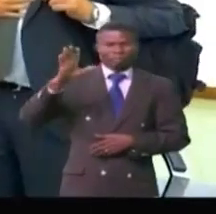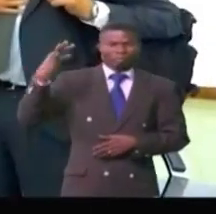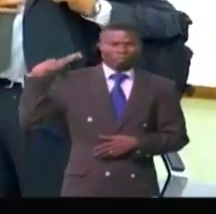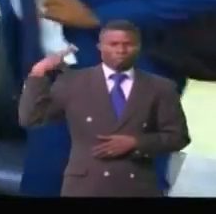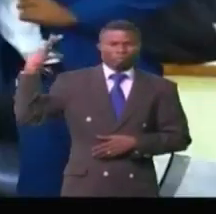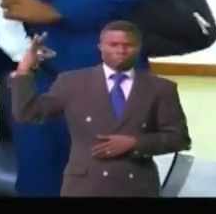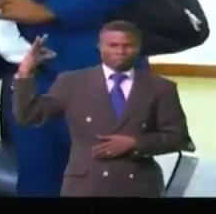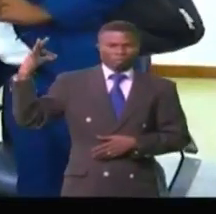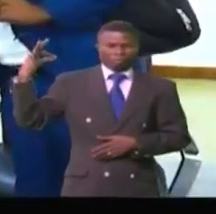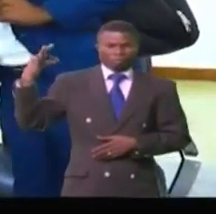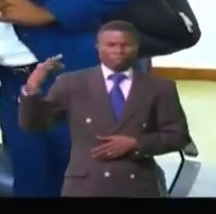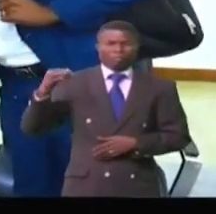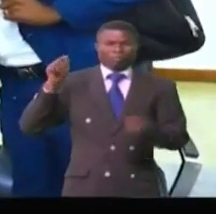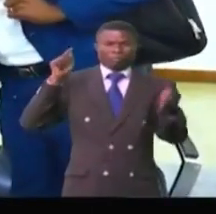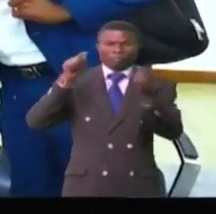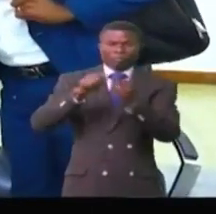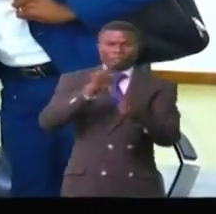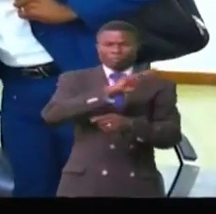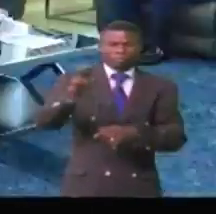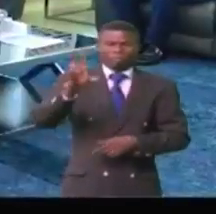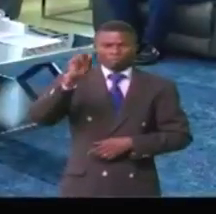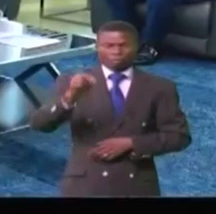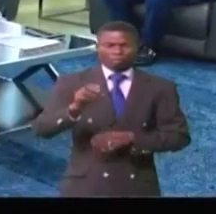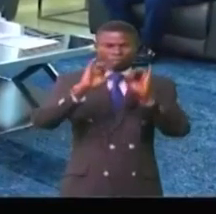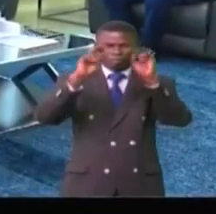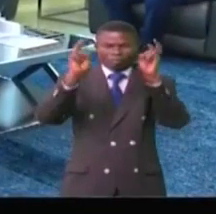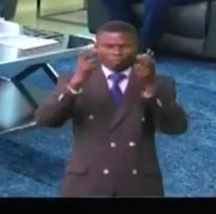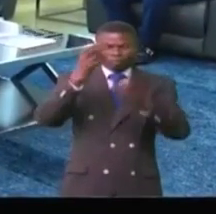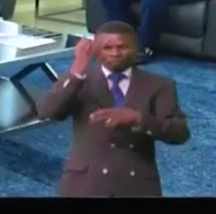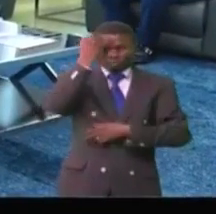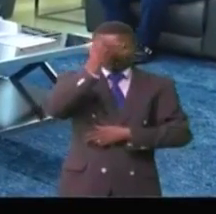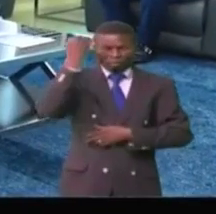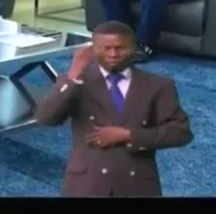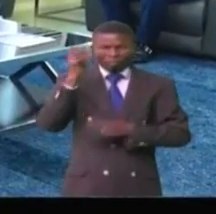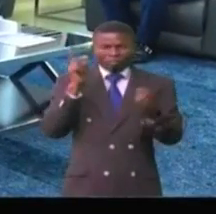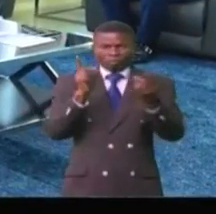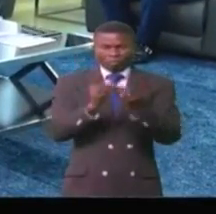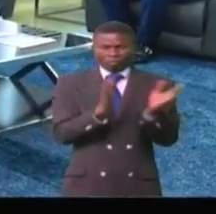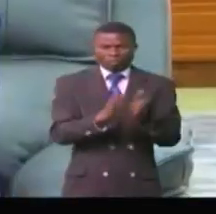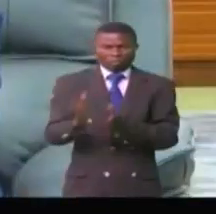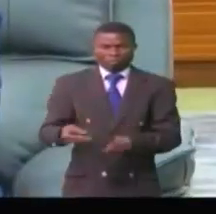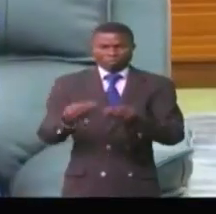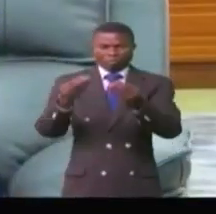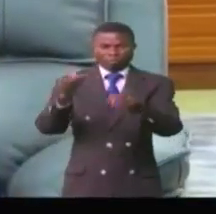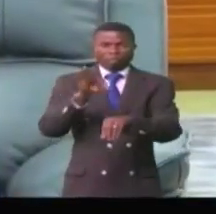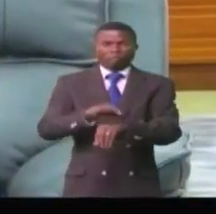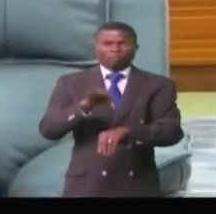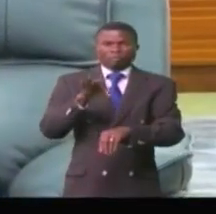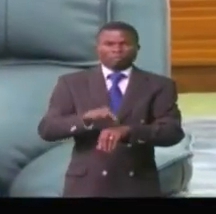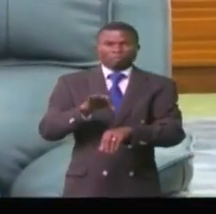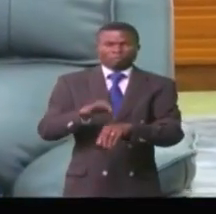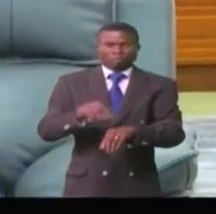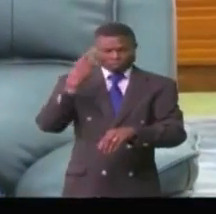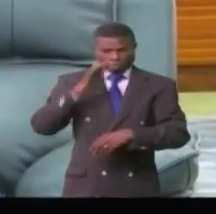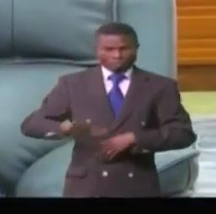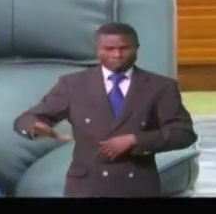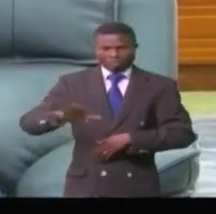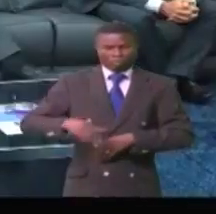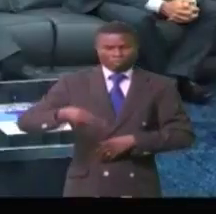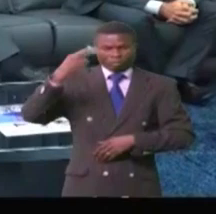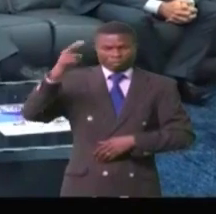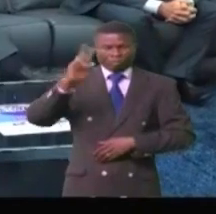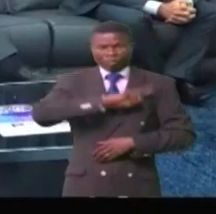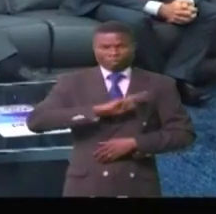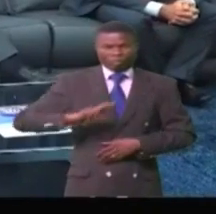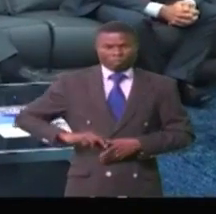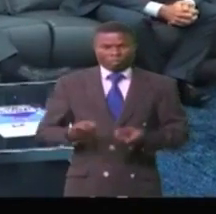l'Expo 2030. La ville de Rome qui accueillera ce grand rendez-vous s'apprête à offrir des opportunités pour les pays hôtes, dont la